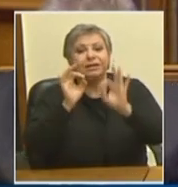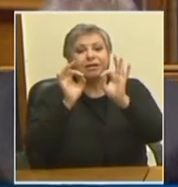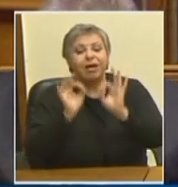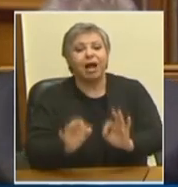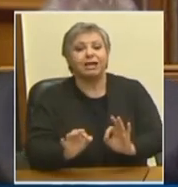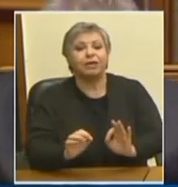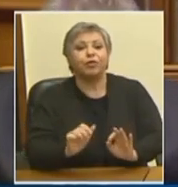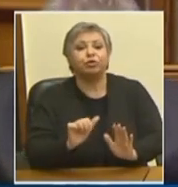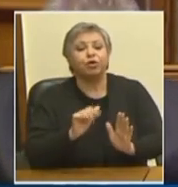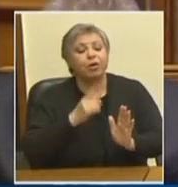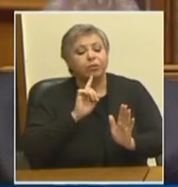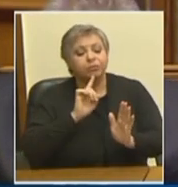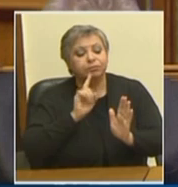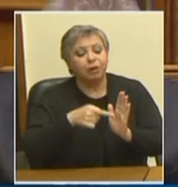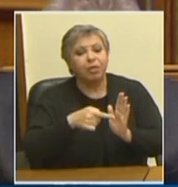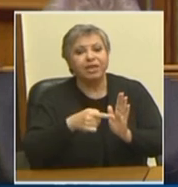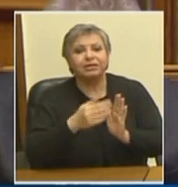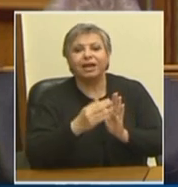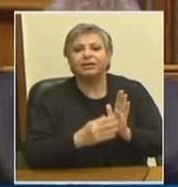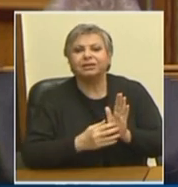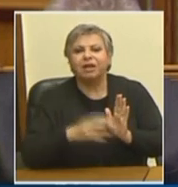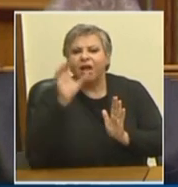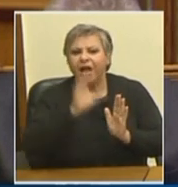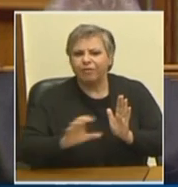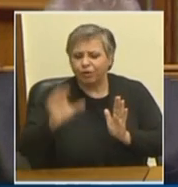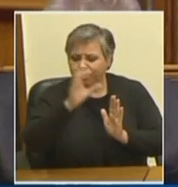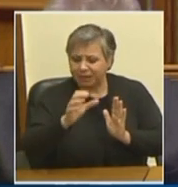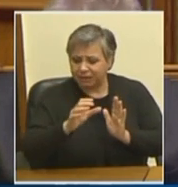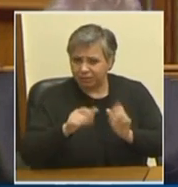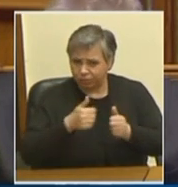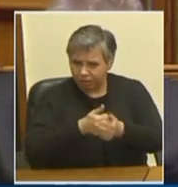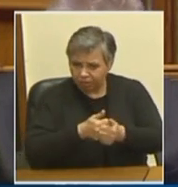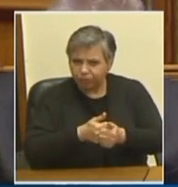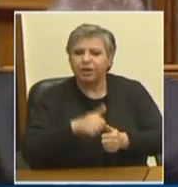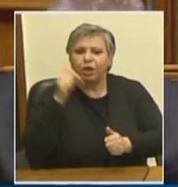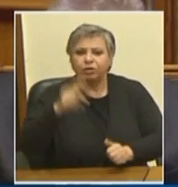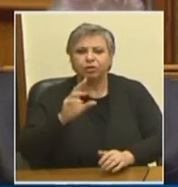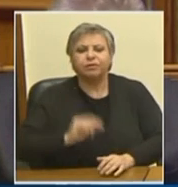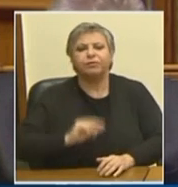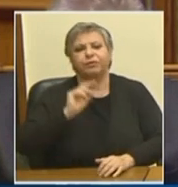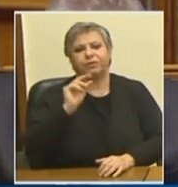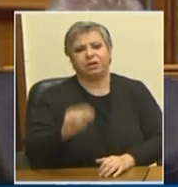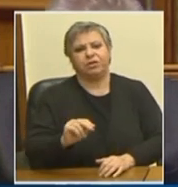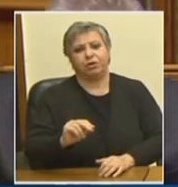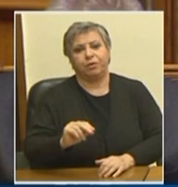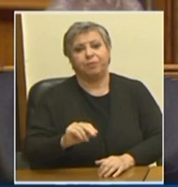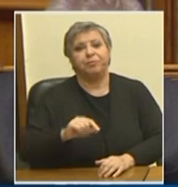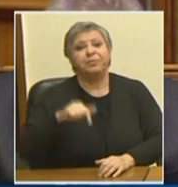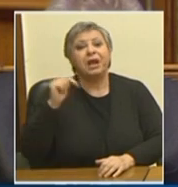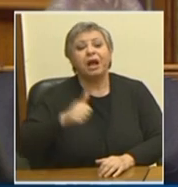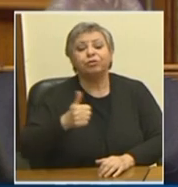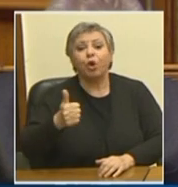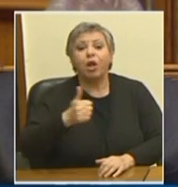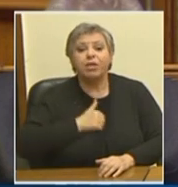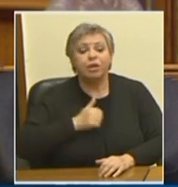το ισχύον πλαίσιο του ανταγωνισμού της Ευρωπαϊκής Ένωσης. Και προφανώς δεν έχουν καμία σχέση τα ιδιωτικά πανεπιστήμια με τα ιδιωτικά